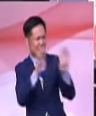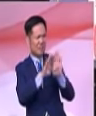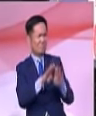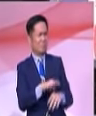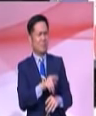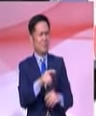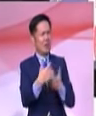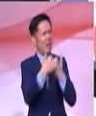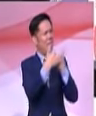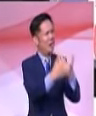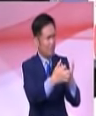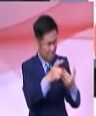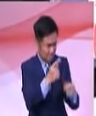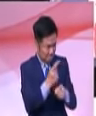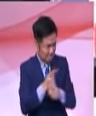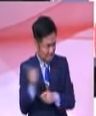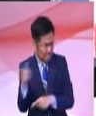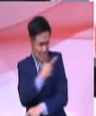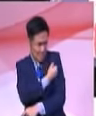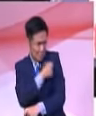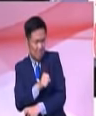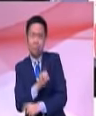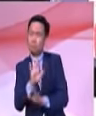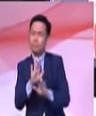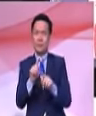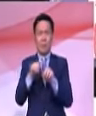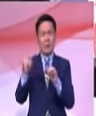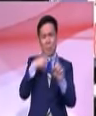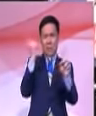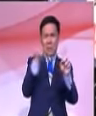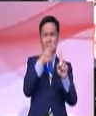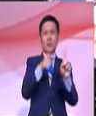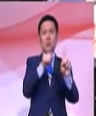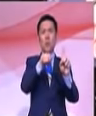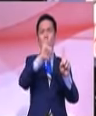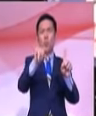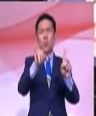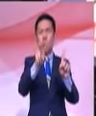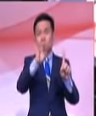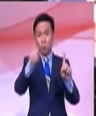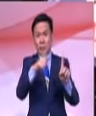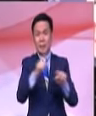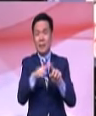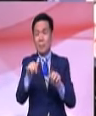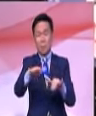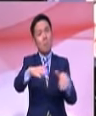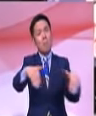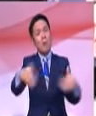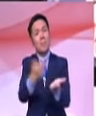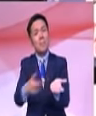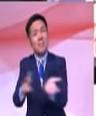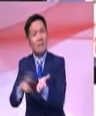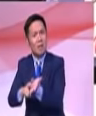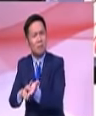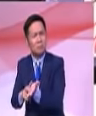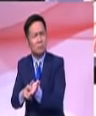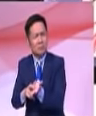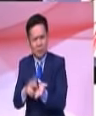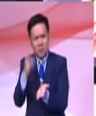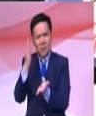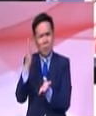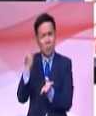83.9% rakyat Kelantan ini bersetuju untuk menerima vaksin. Tetapi mungkin mereka tidak lagi mendaftar untuk